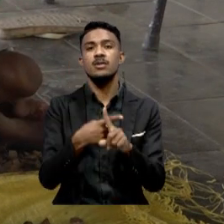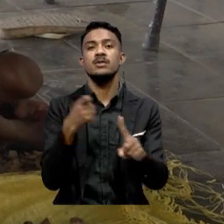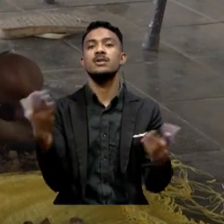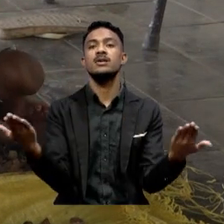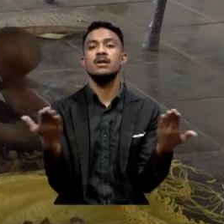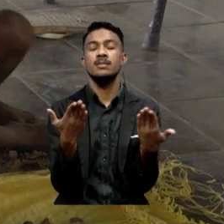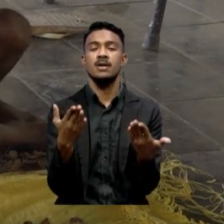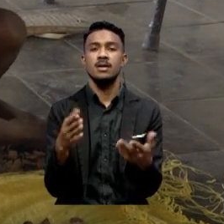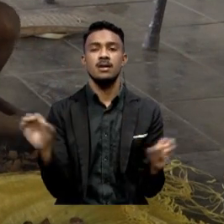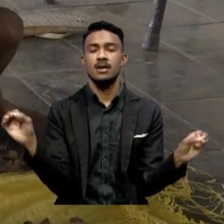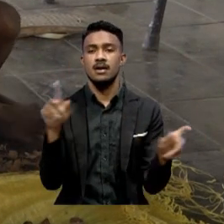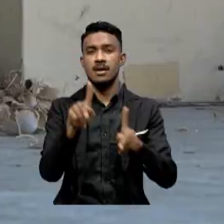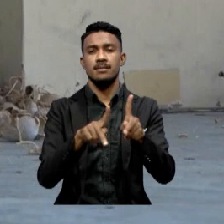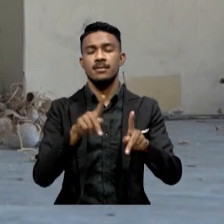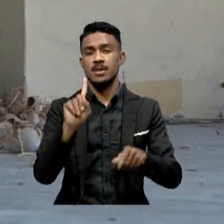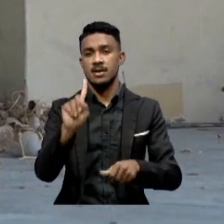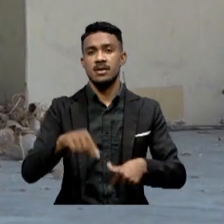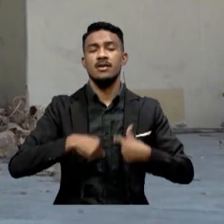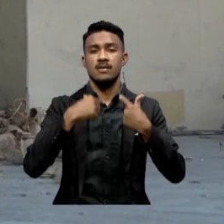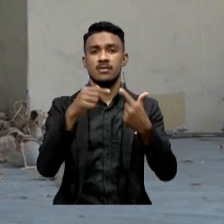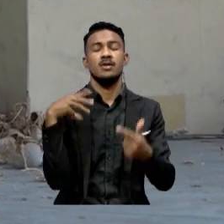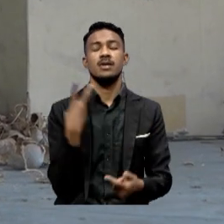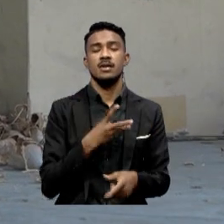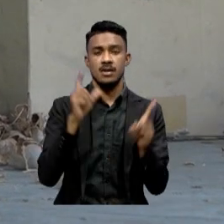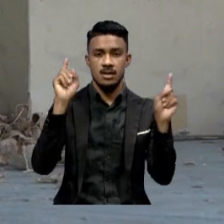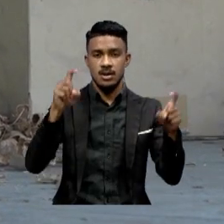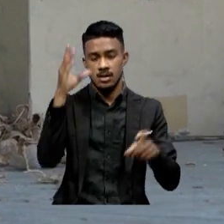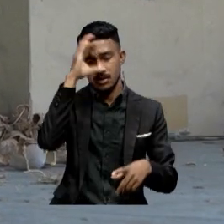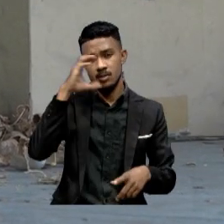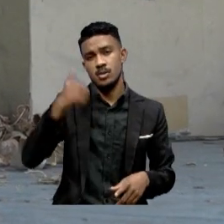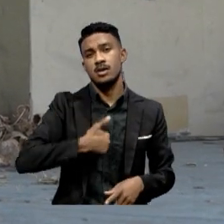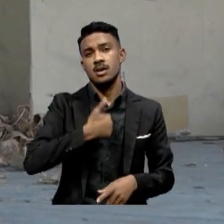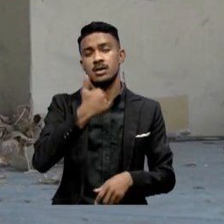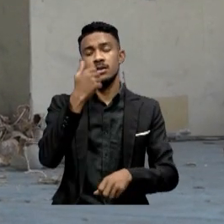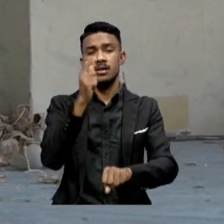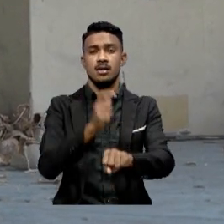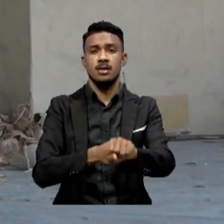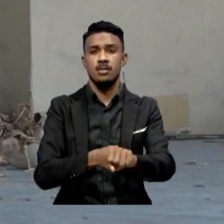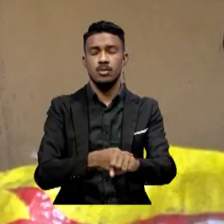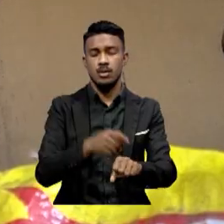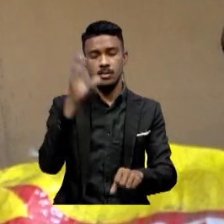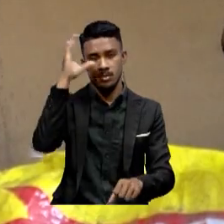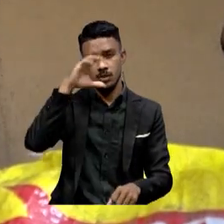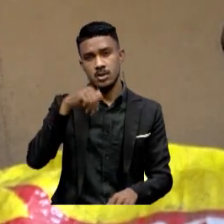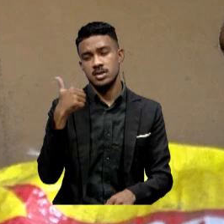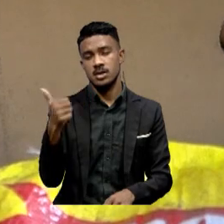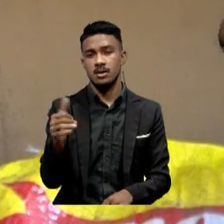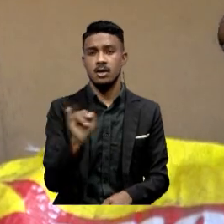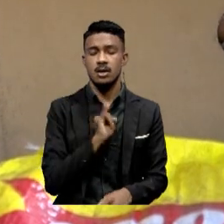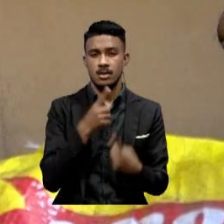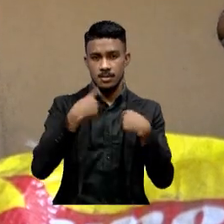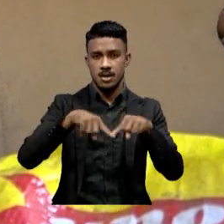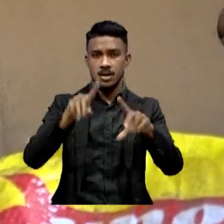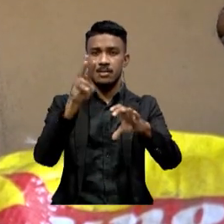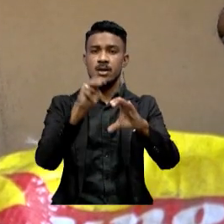lai ha emai da tu fo fali ta lai ta tingki buka rasi. Ni lai tem fo na ne ha buka fal selo. Ne ha warit markaru